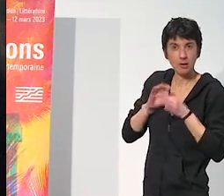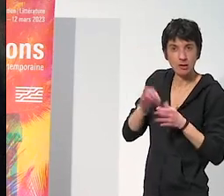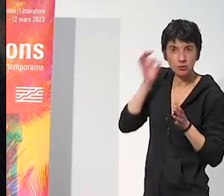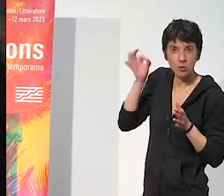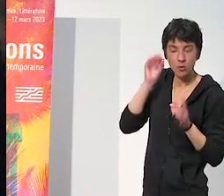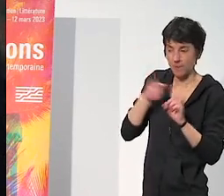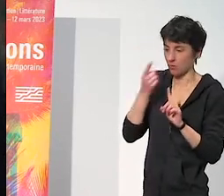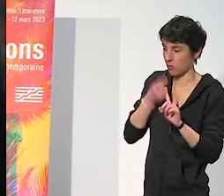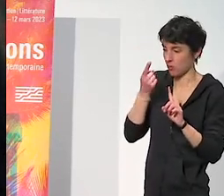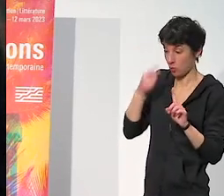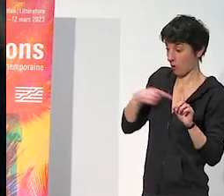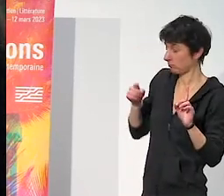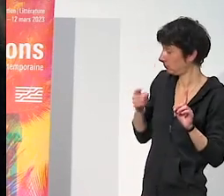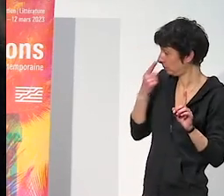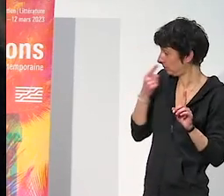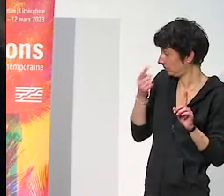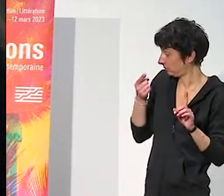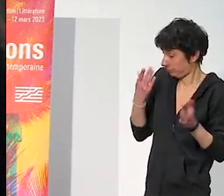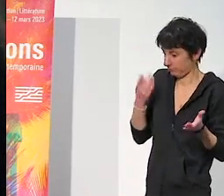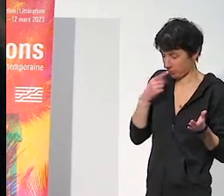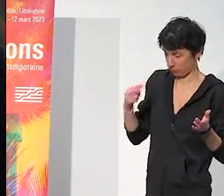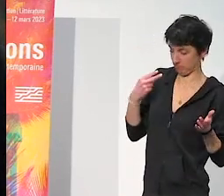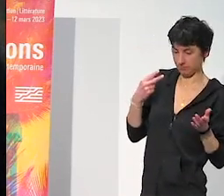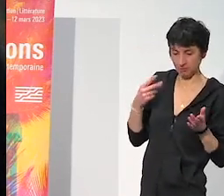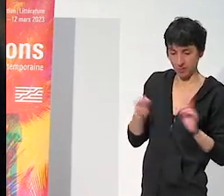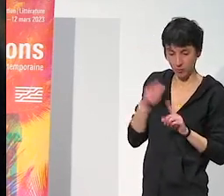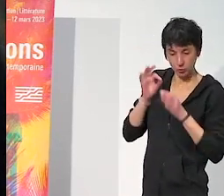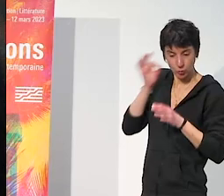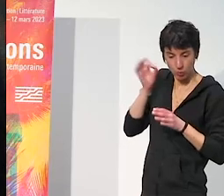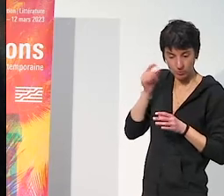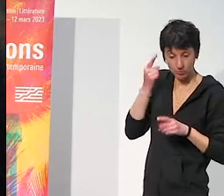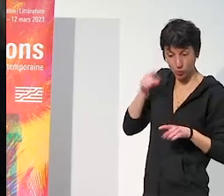est important, apparemment, puisque je fais ça. Ça doit être nécessaire.